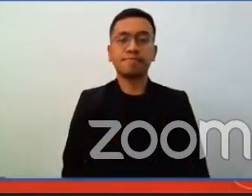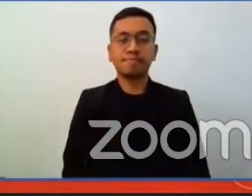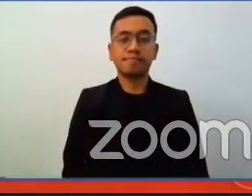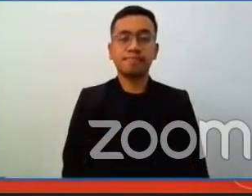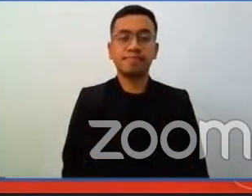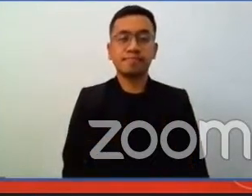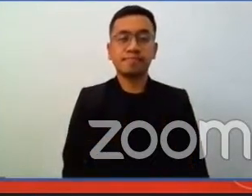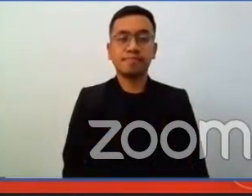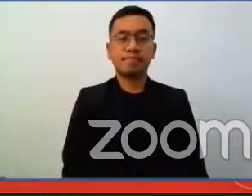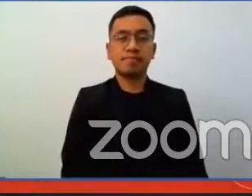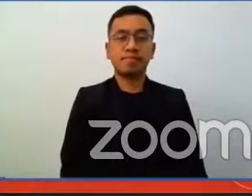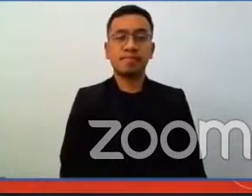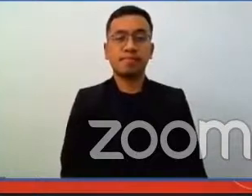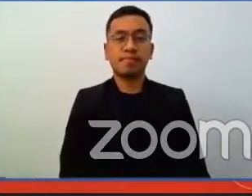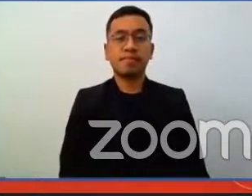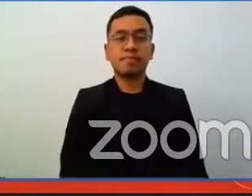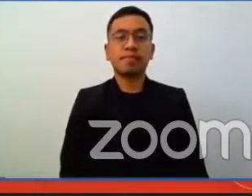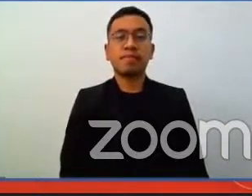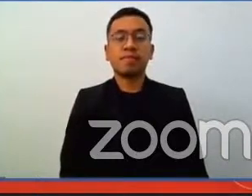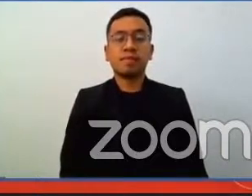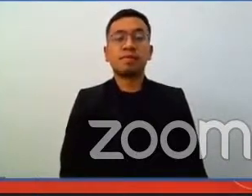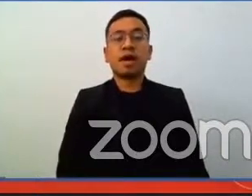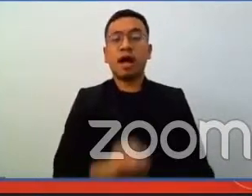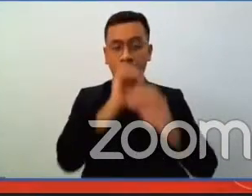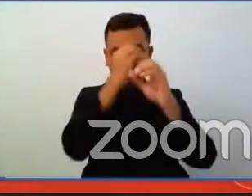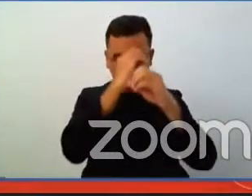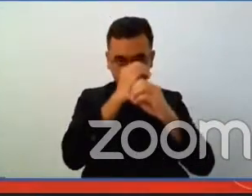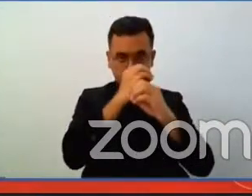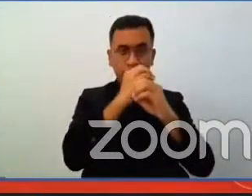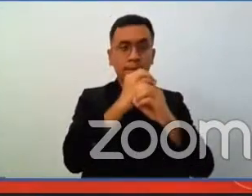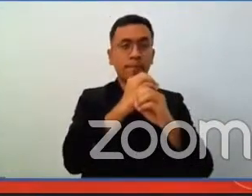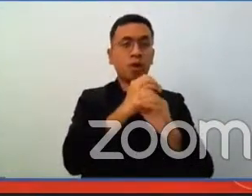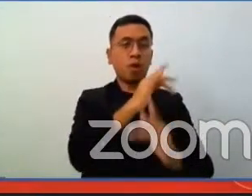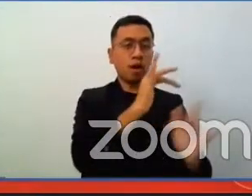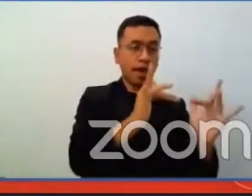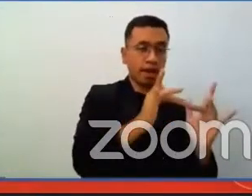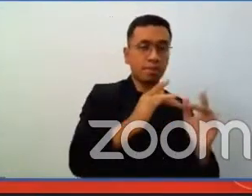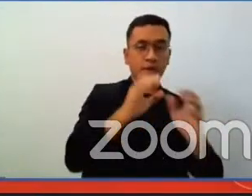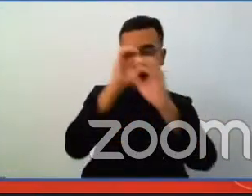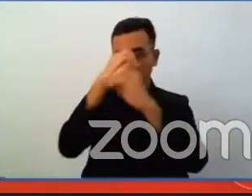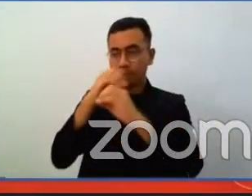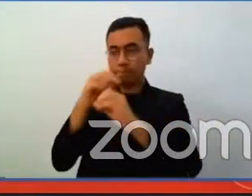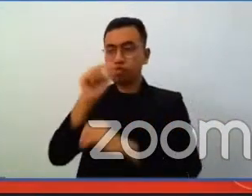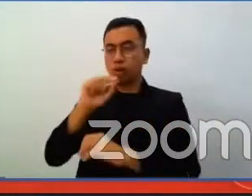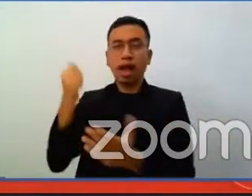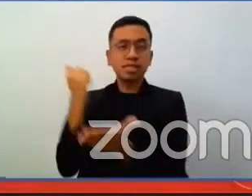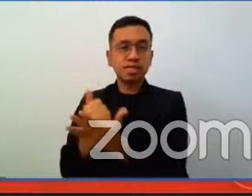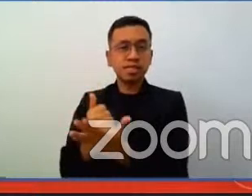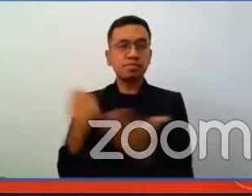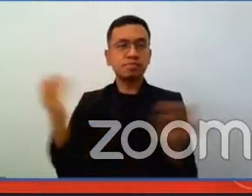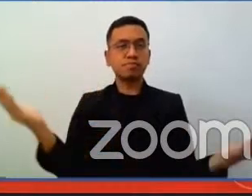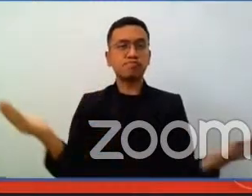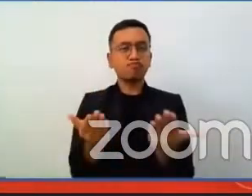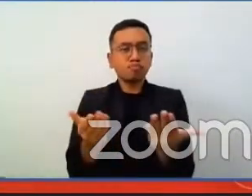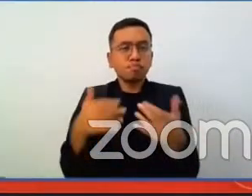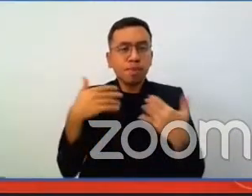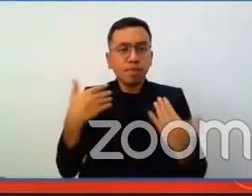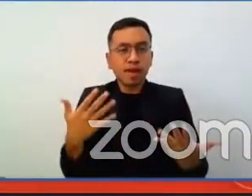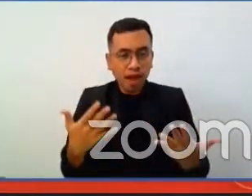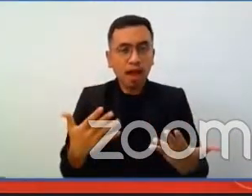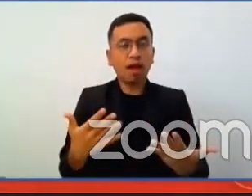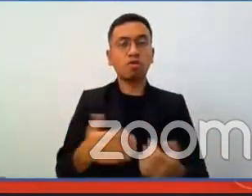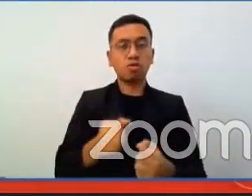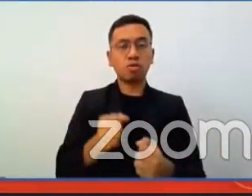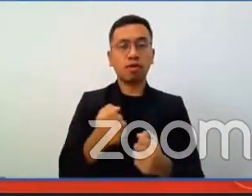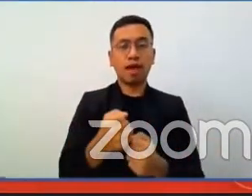IPA, kemudian perbandingan laboratorium real di sekolah dengan laboratorium maya dan tingkat efektifitasnya